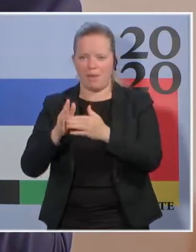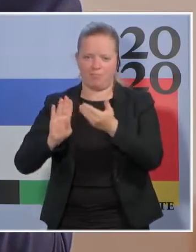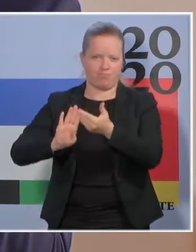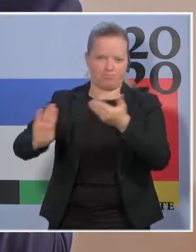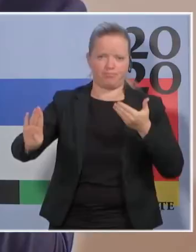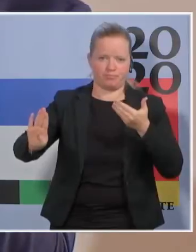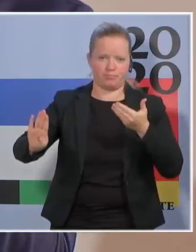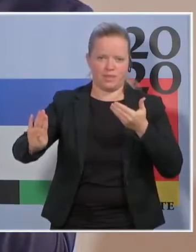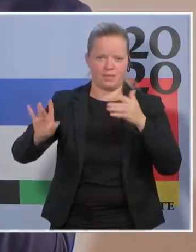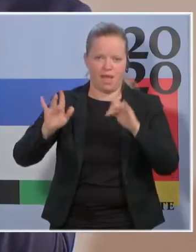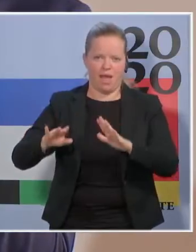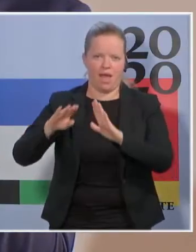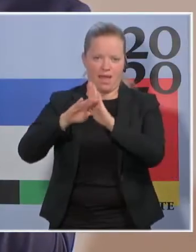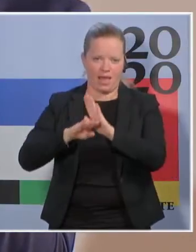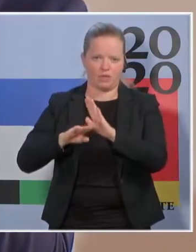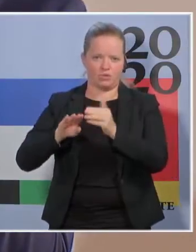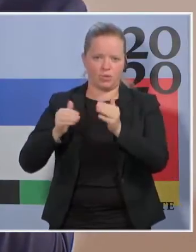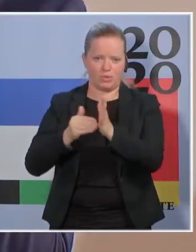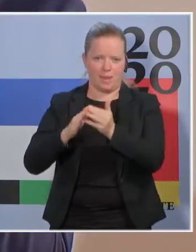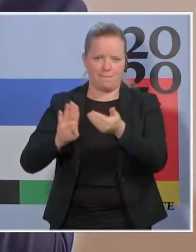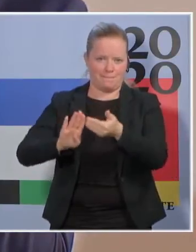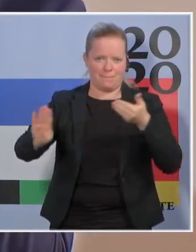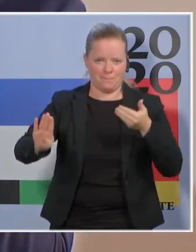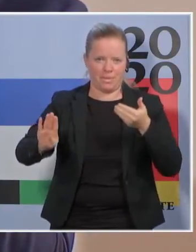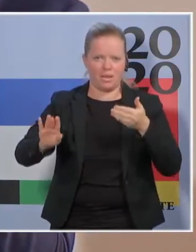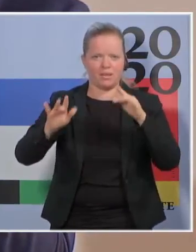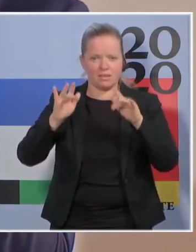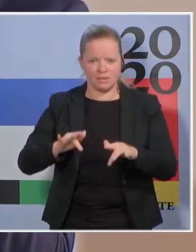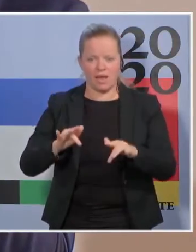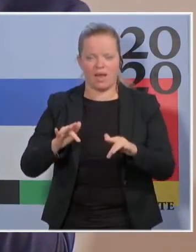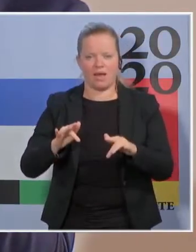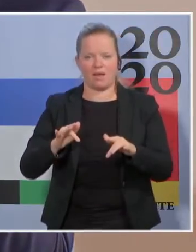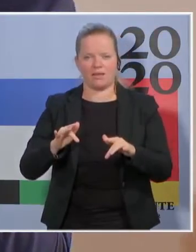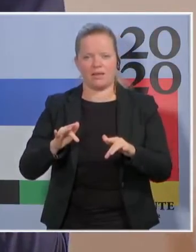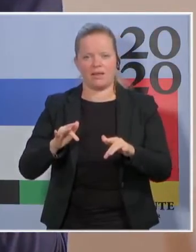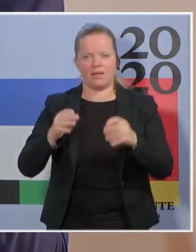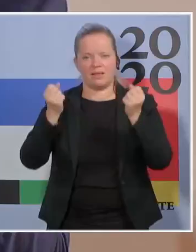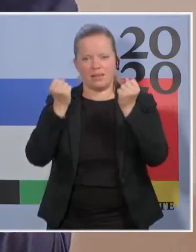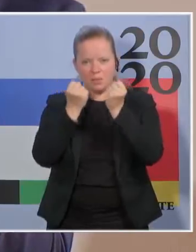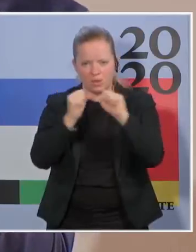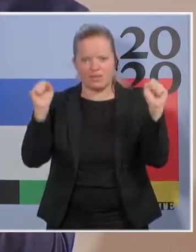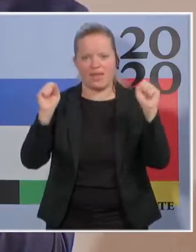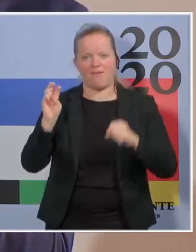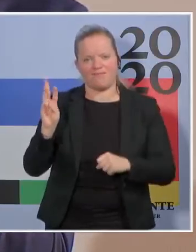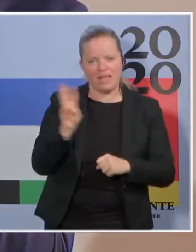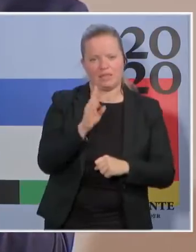das ist ein Rätesystem, das man so einrichten könnte, eine klare Absage, bekennt sich in seinem demokratie-westlichen